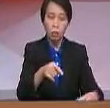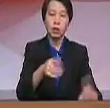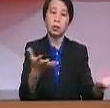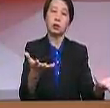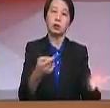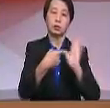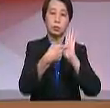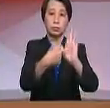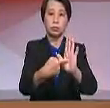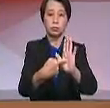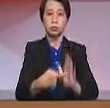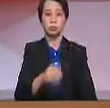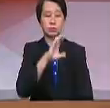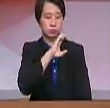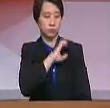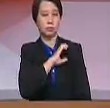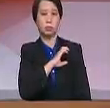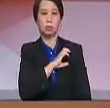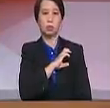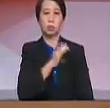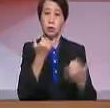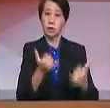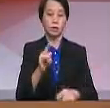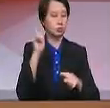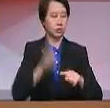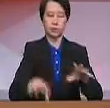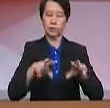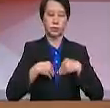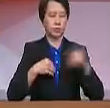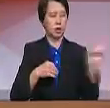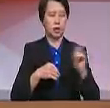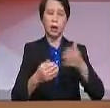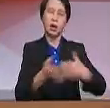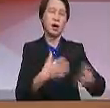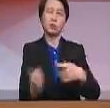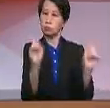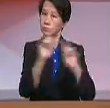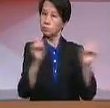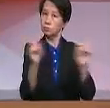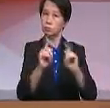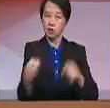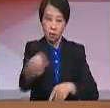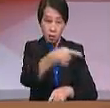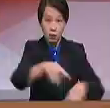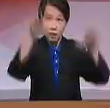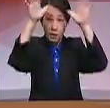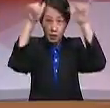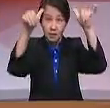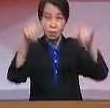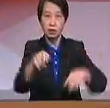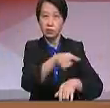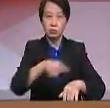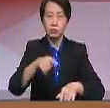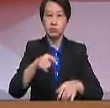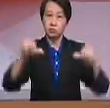bahawa pihak polis tidak berkompromi dengan mereka yang engkar